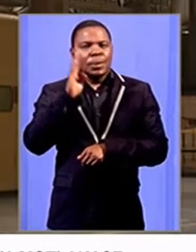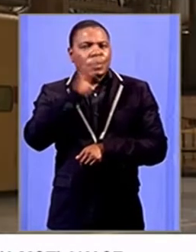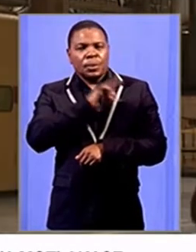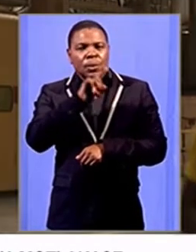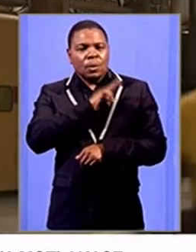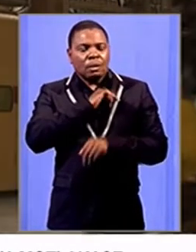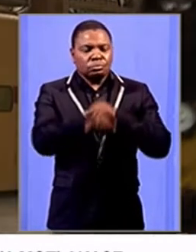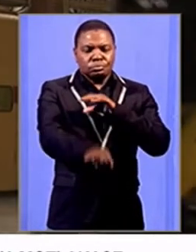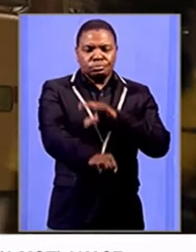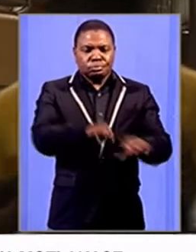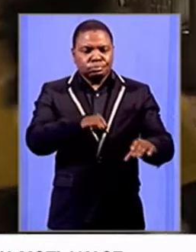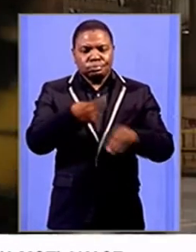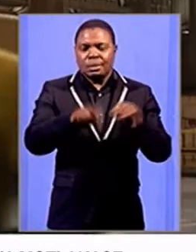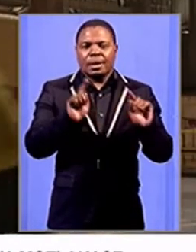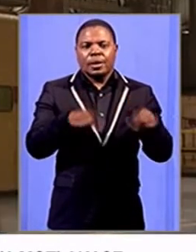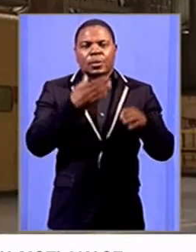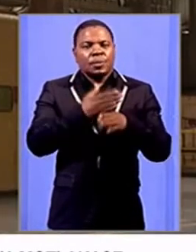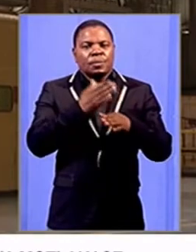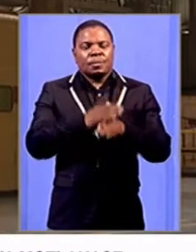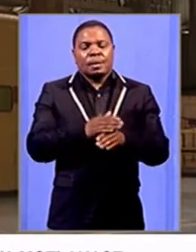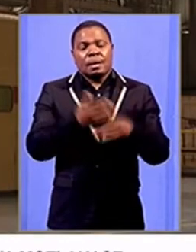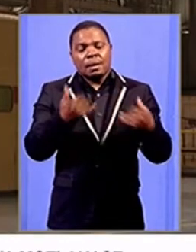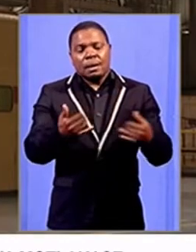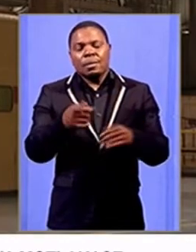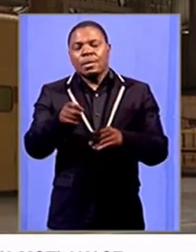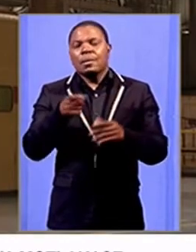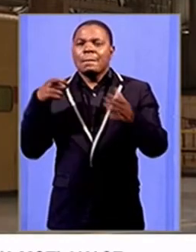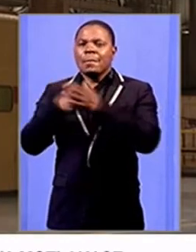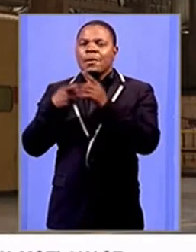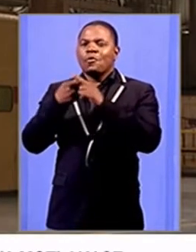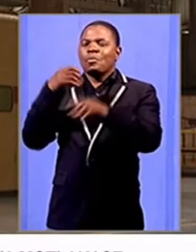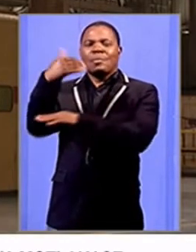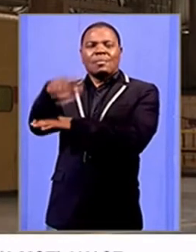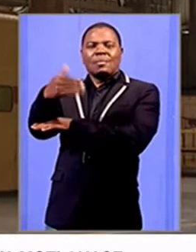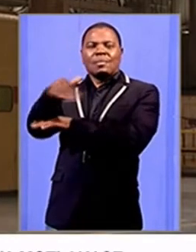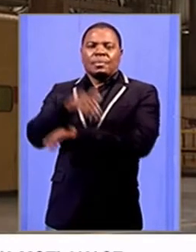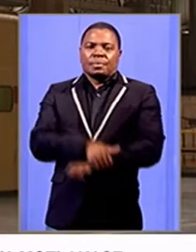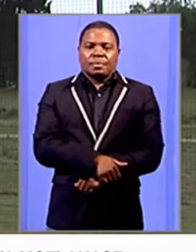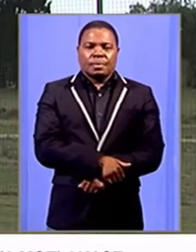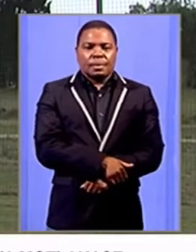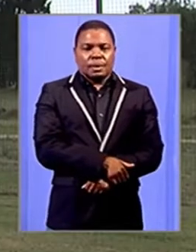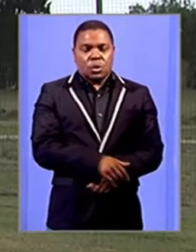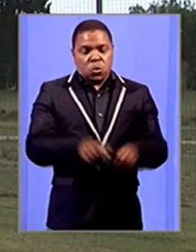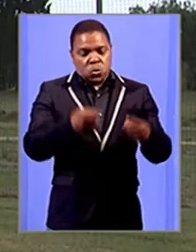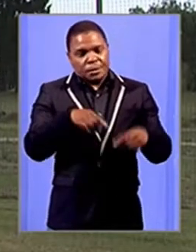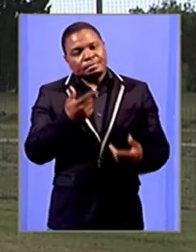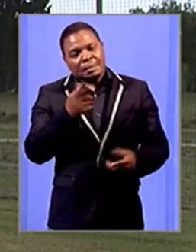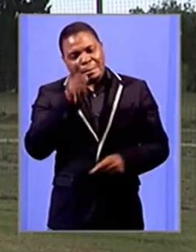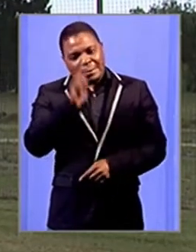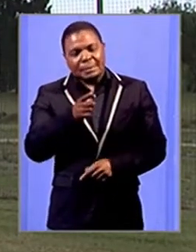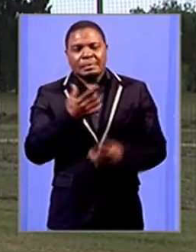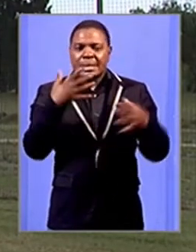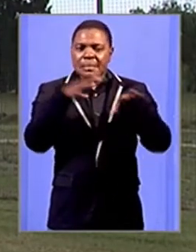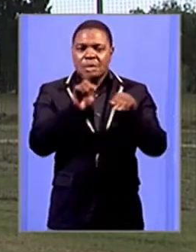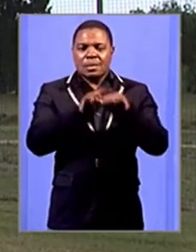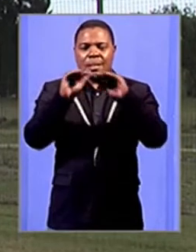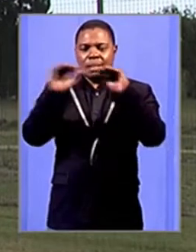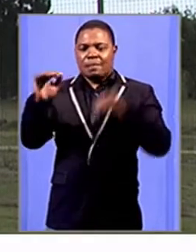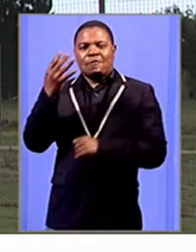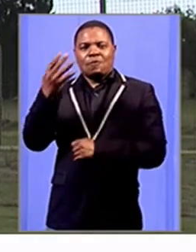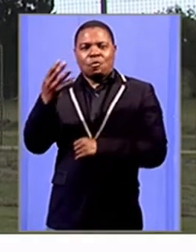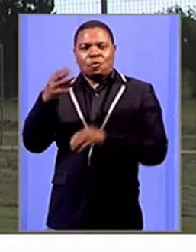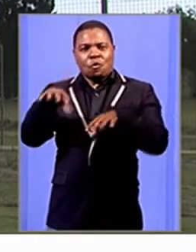di-generator di fehle motlakase. Diesel e sebediswang ke e tswang naheng tsa matjhaba. We have to implement stage 4 at this point in